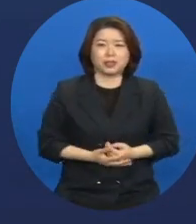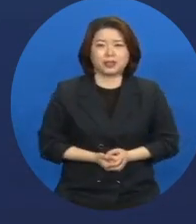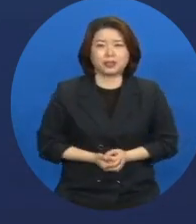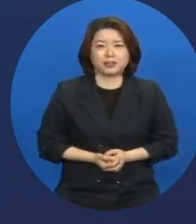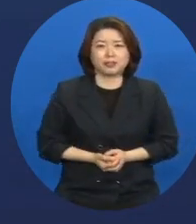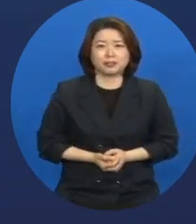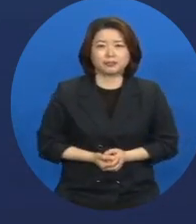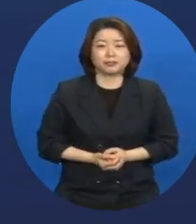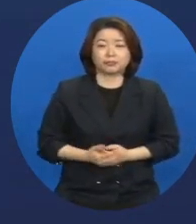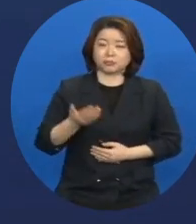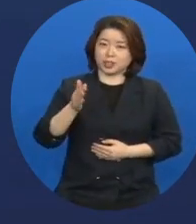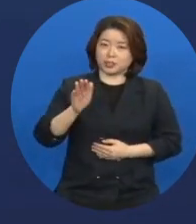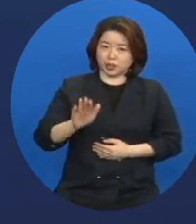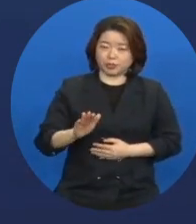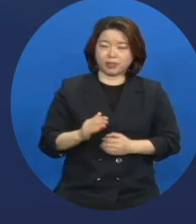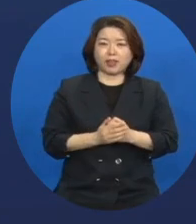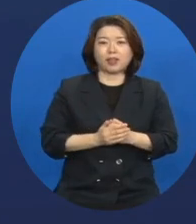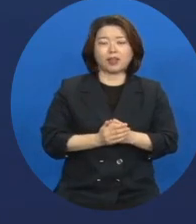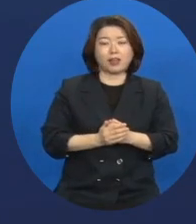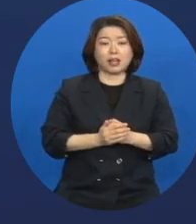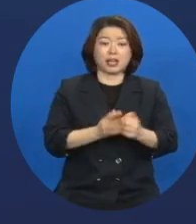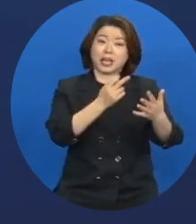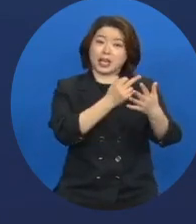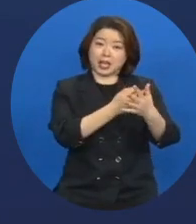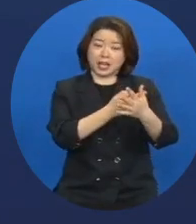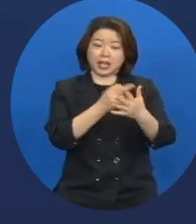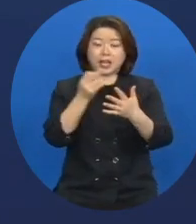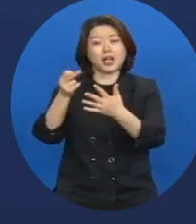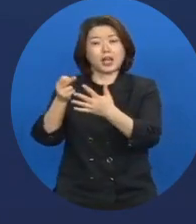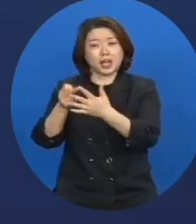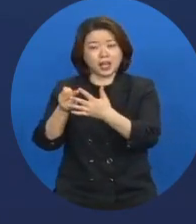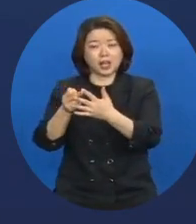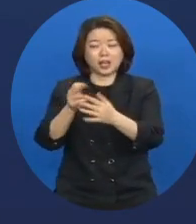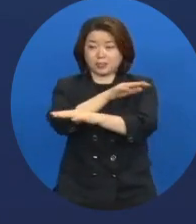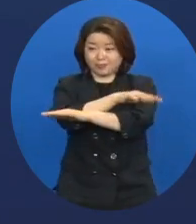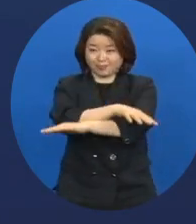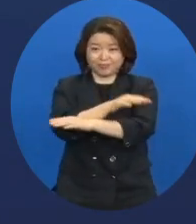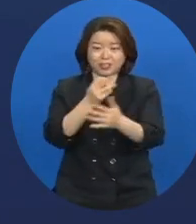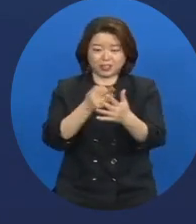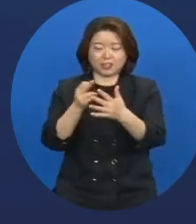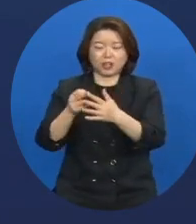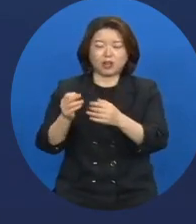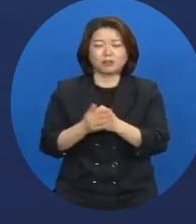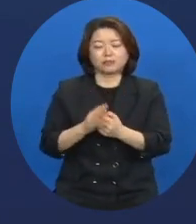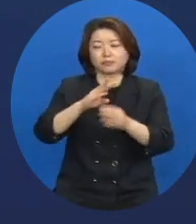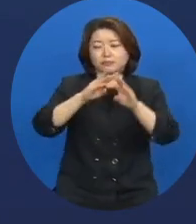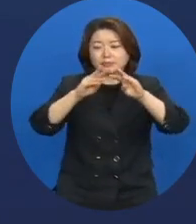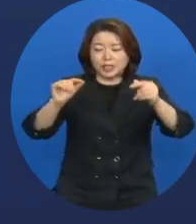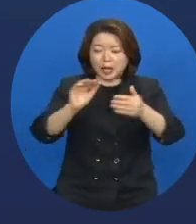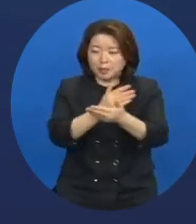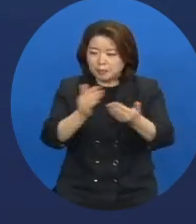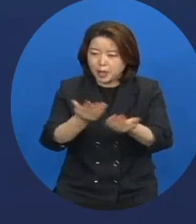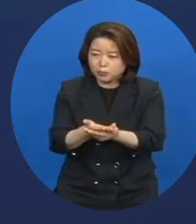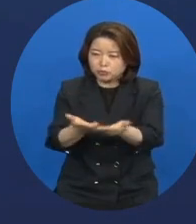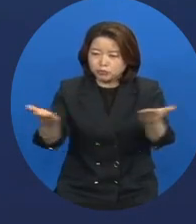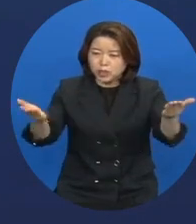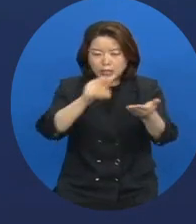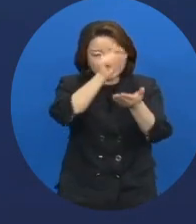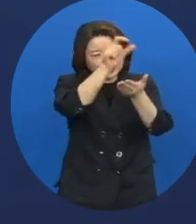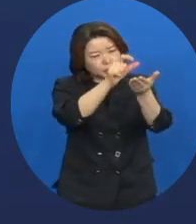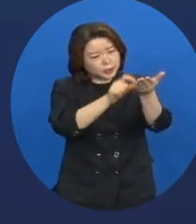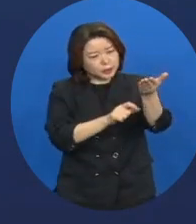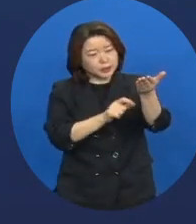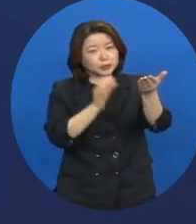그런데 이 에브라임 지파, 므낫세 지파에게 땅이 배분된 기록을 읽어보면 요셉은